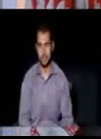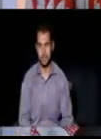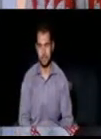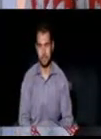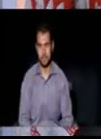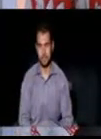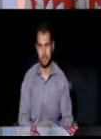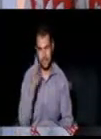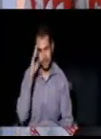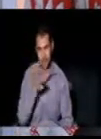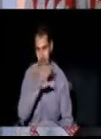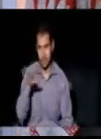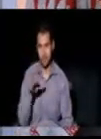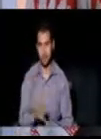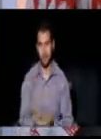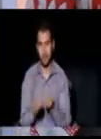أهلا بيك، منورنا.